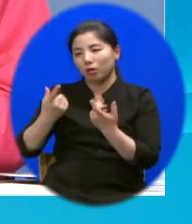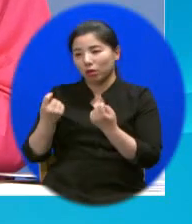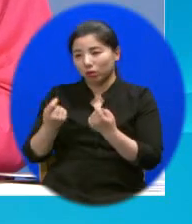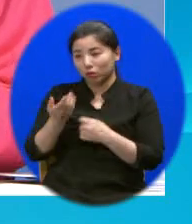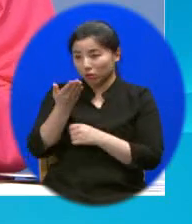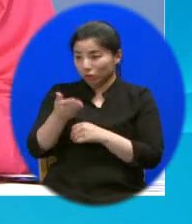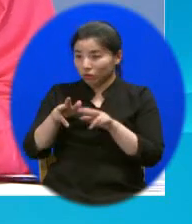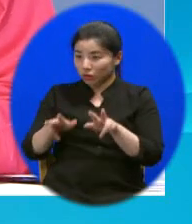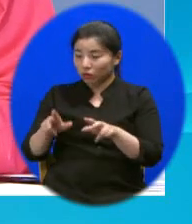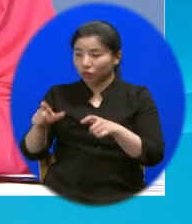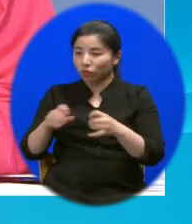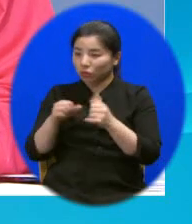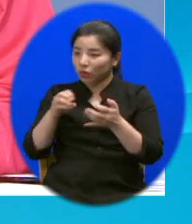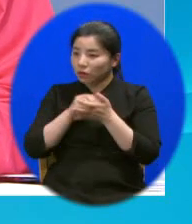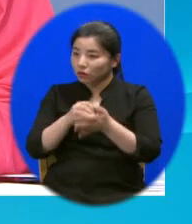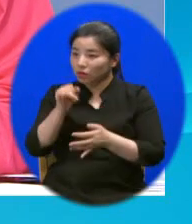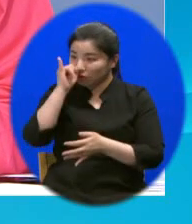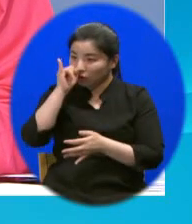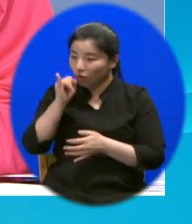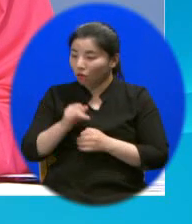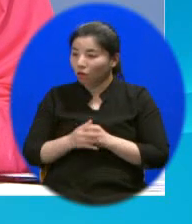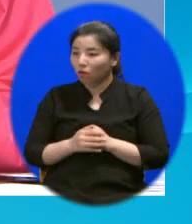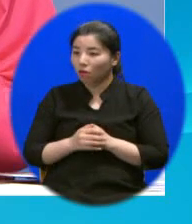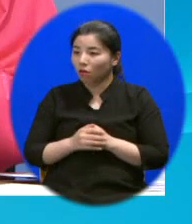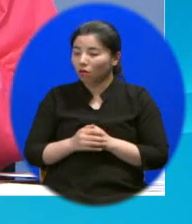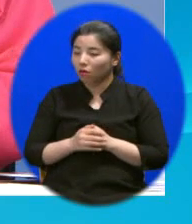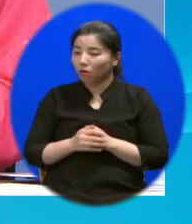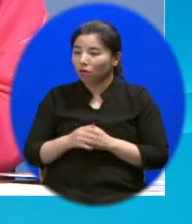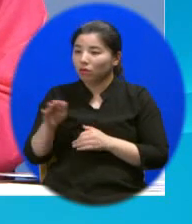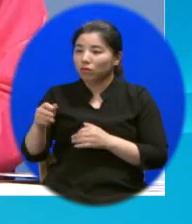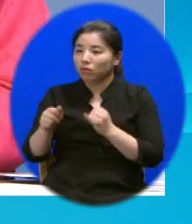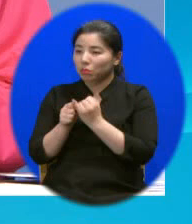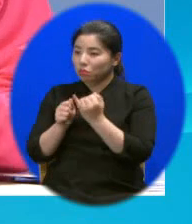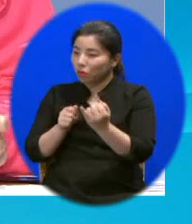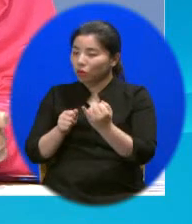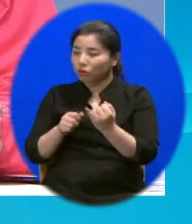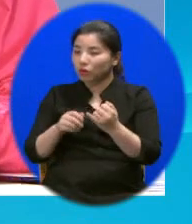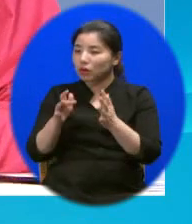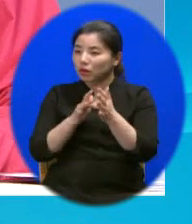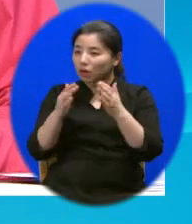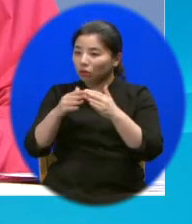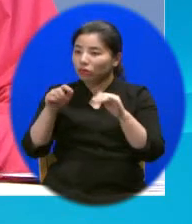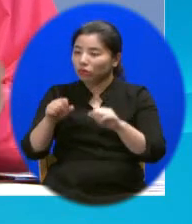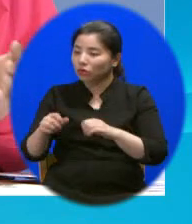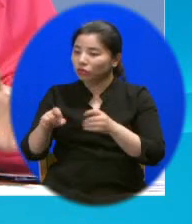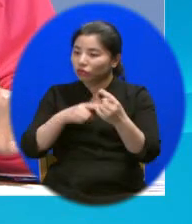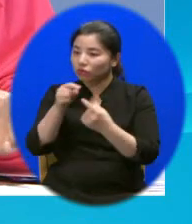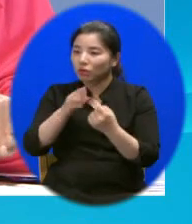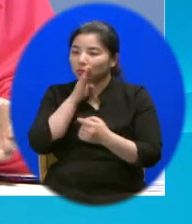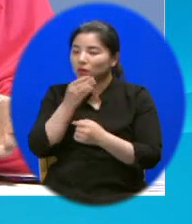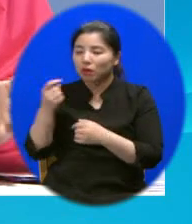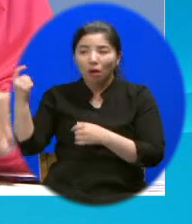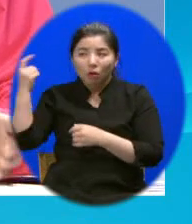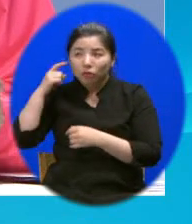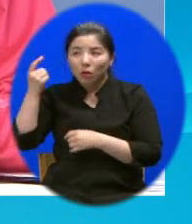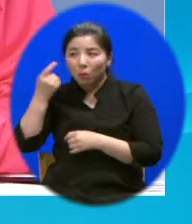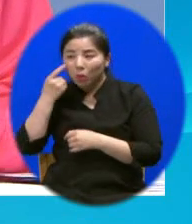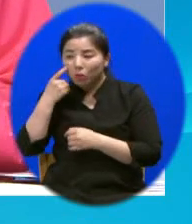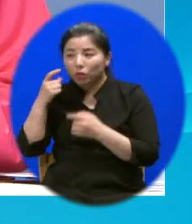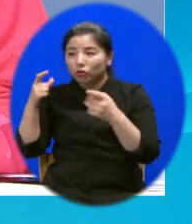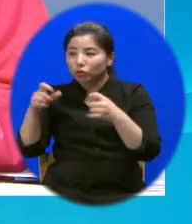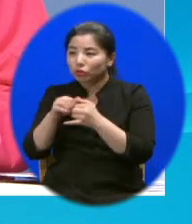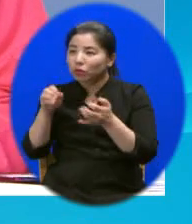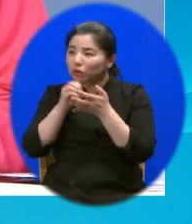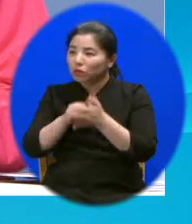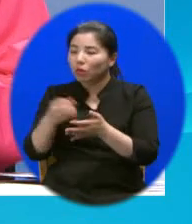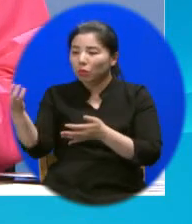무선 후보님 여기 주민등록 한번 이전에 본 적이 있습니까 우리 이제 배우자 께서 약국 여기서 하시지만 들리는 얘기에 따르면 주민등록 한번